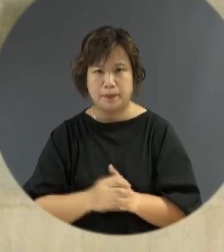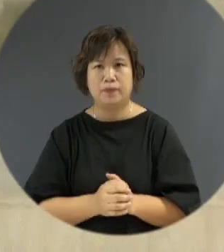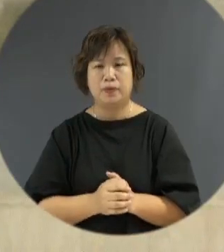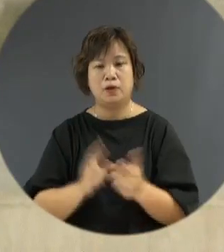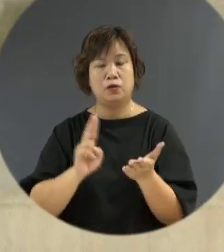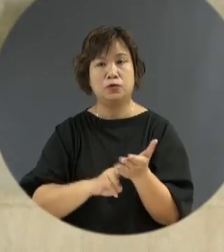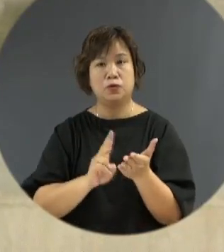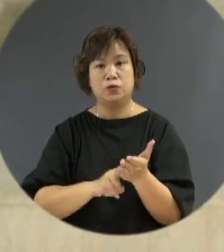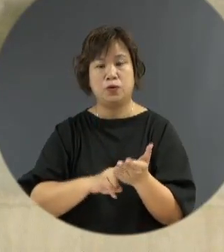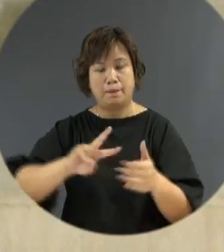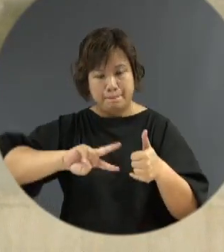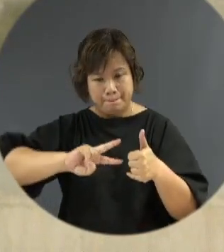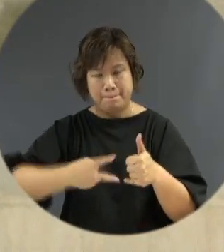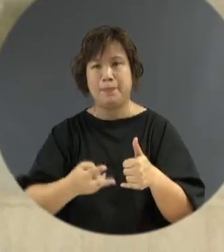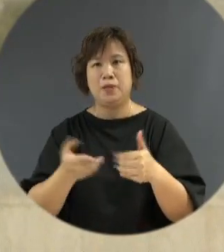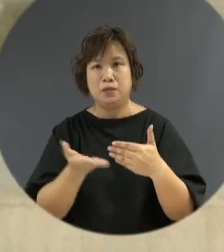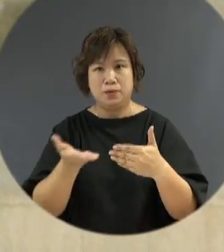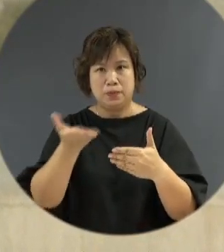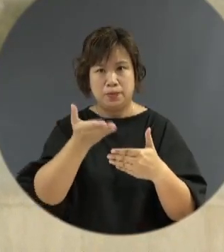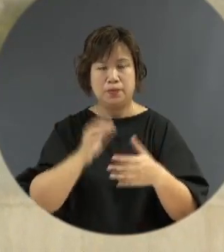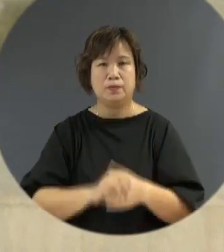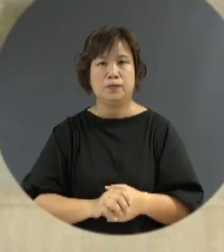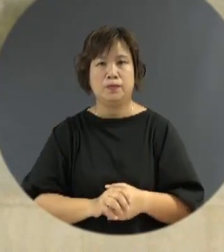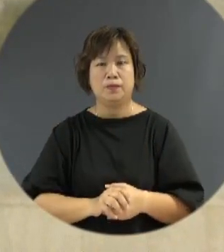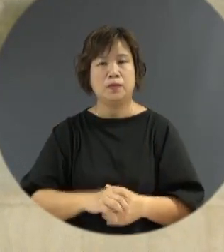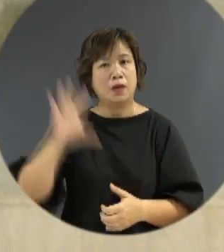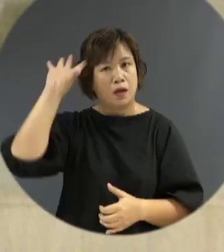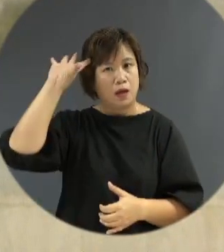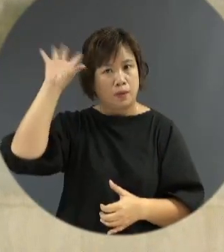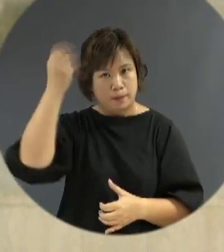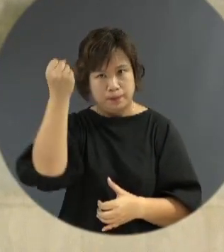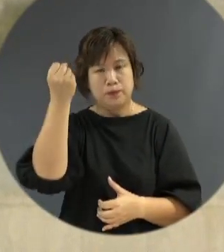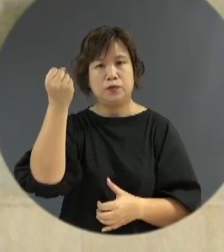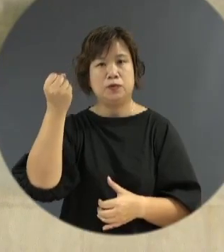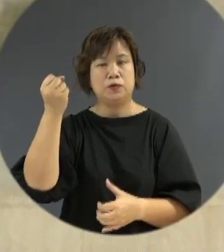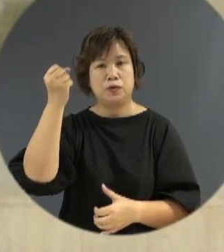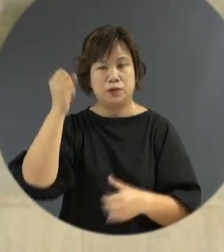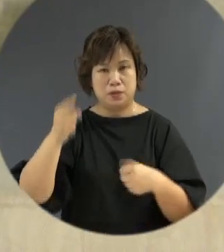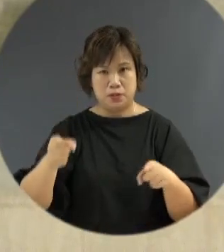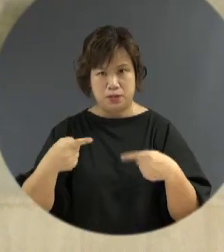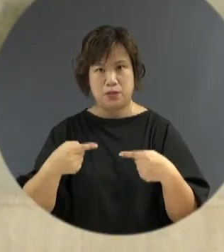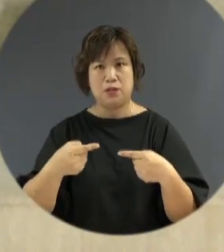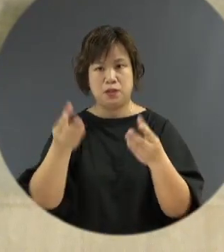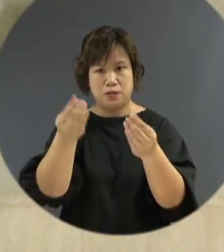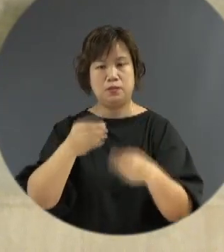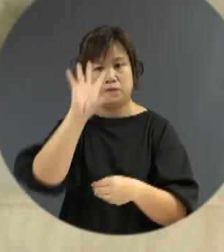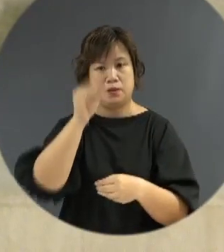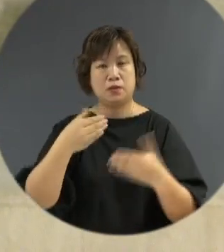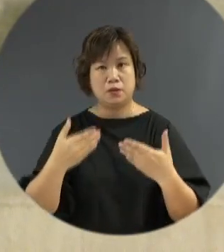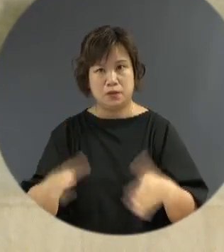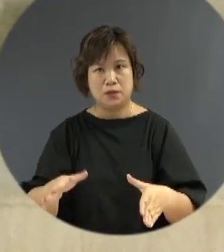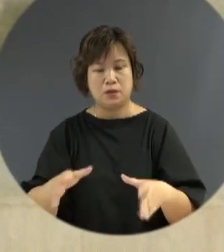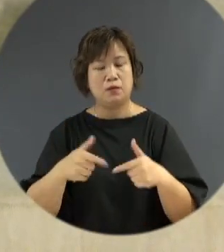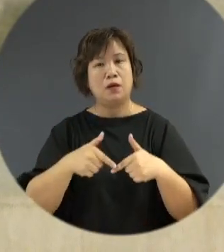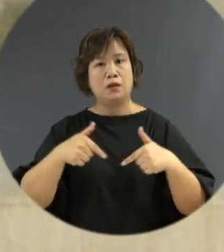化。又在五旬节领受了圣神后，他大胆而且